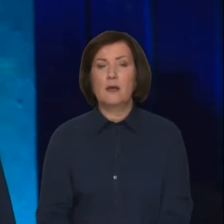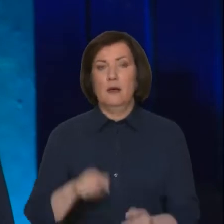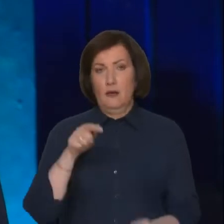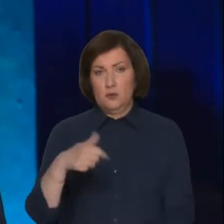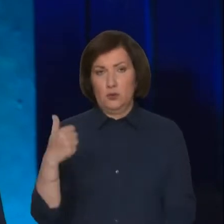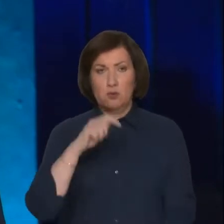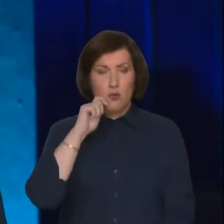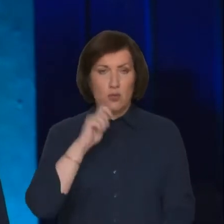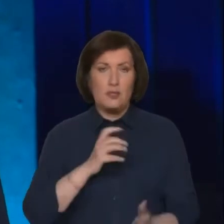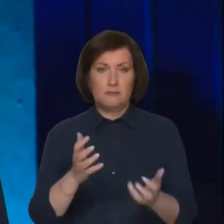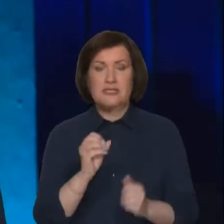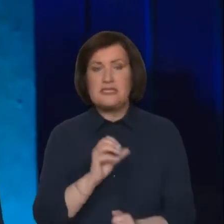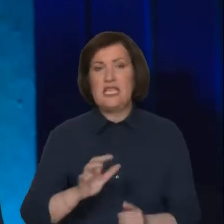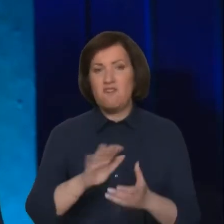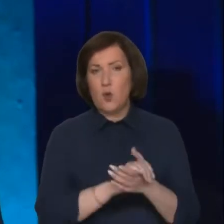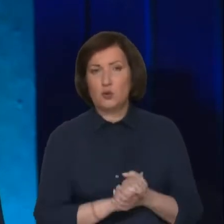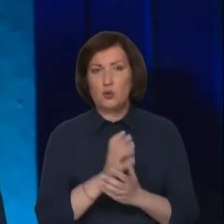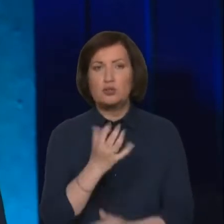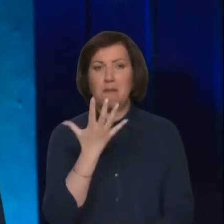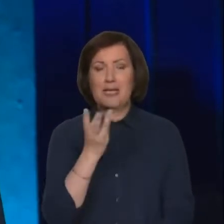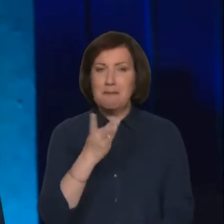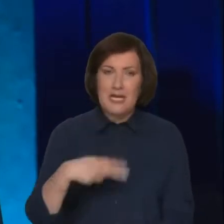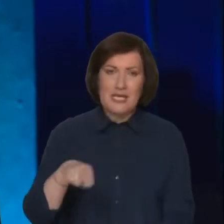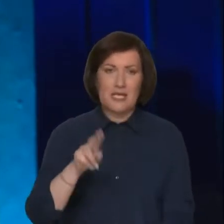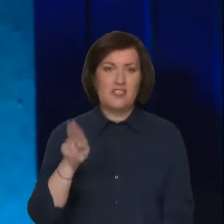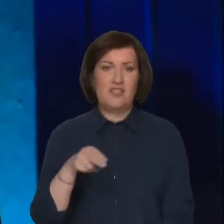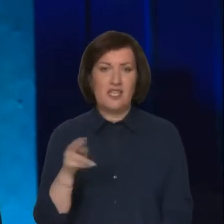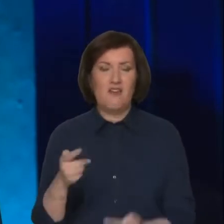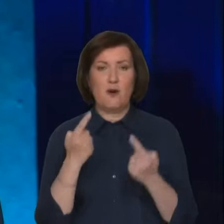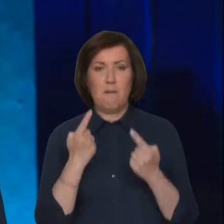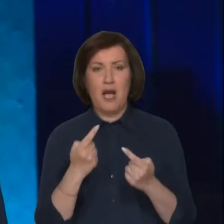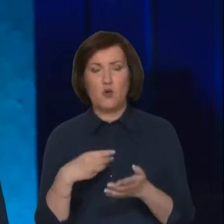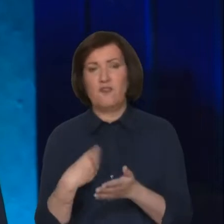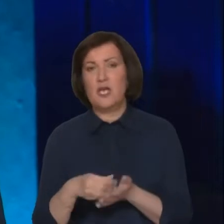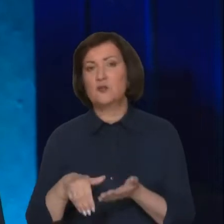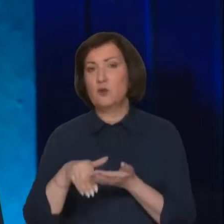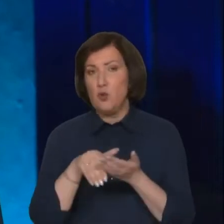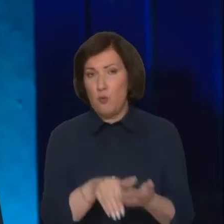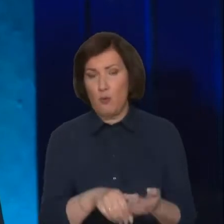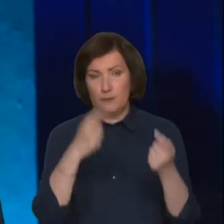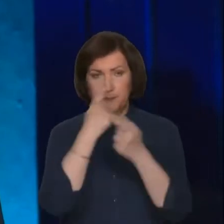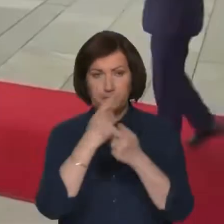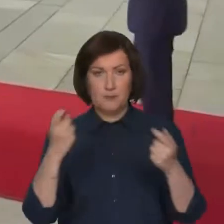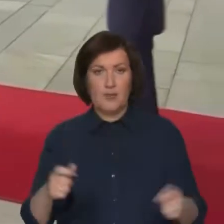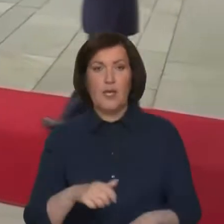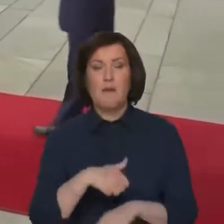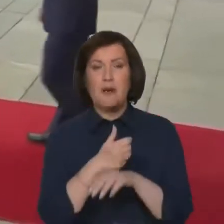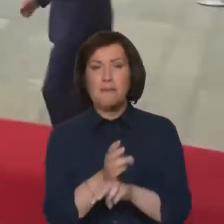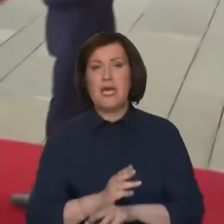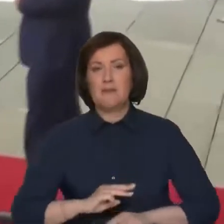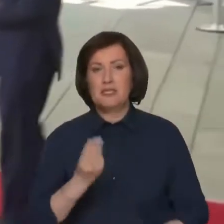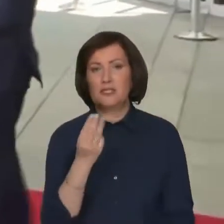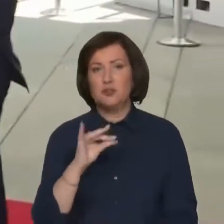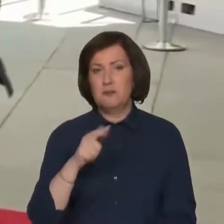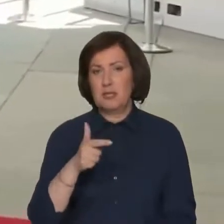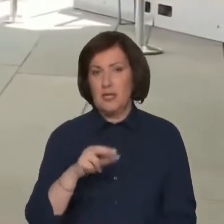Цього тижня Україна отримає від Євросоюзу ще 5 мільярдів євро макрофінансової допомоги. Про таке повідомив прем'єр-міністр Денис